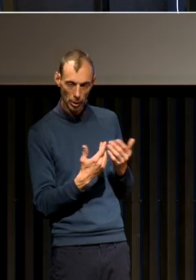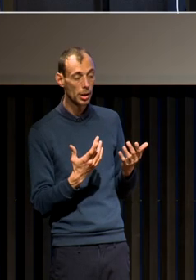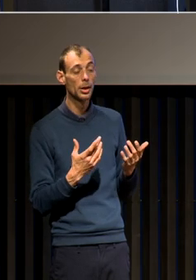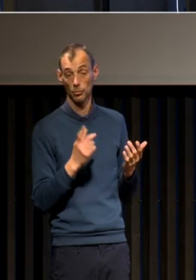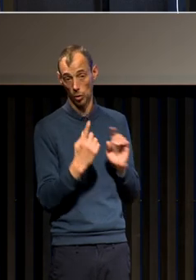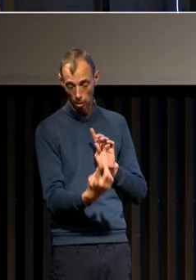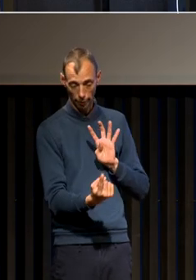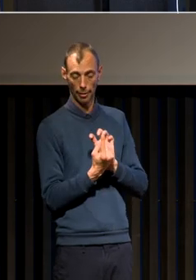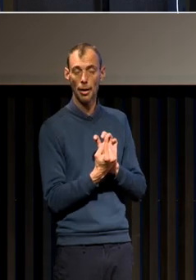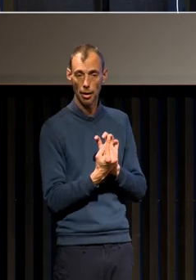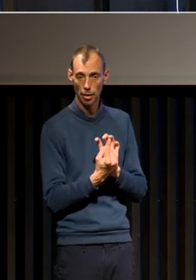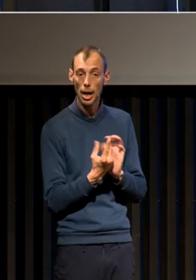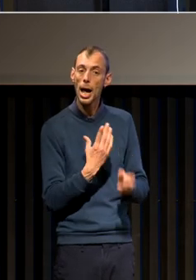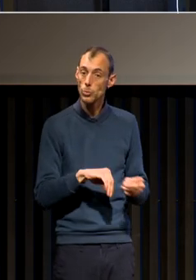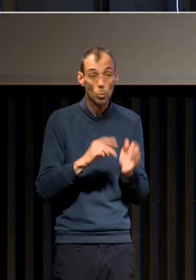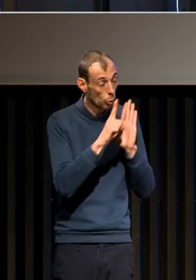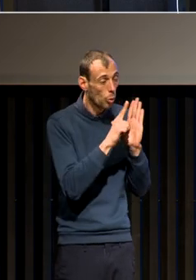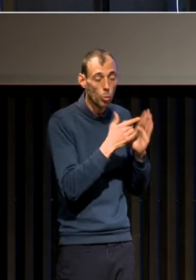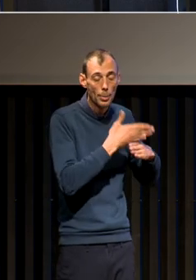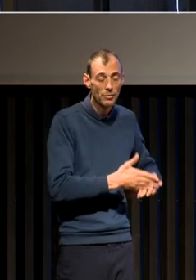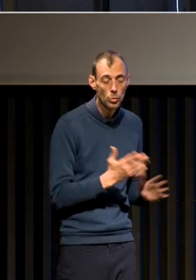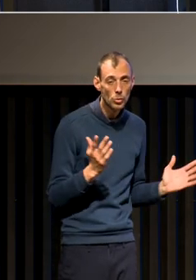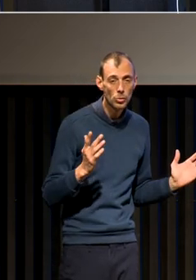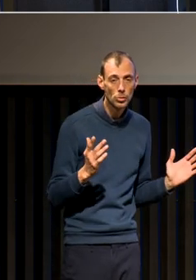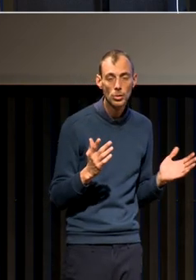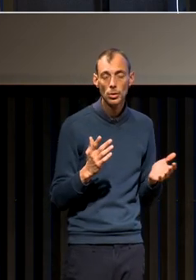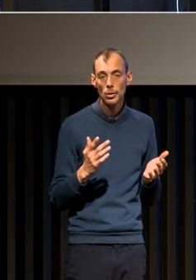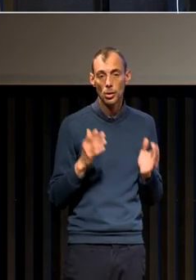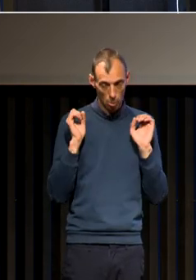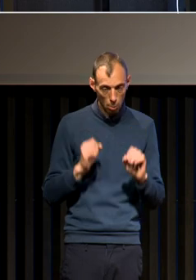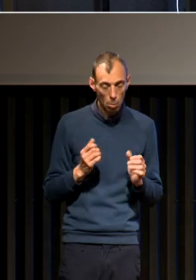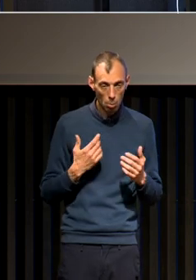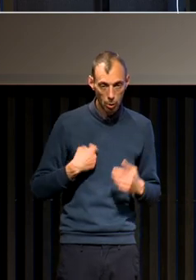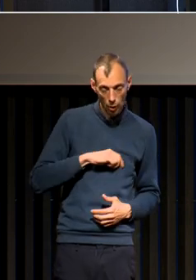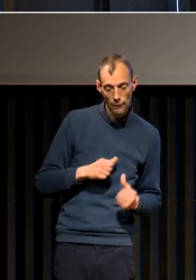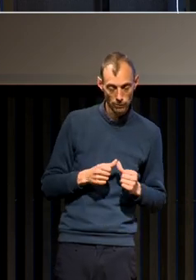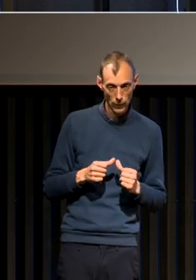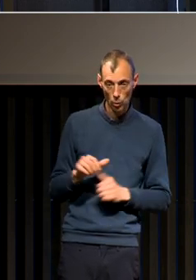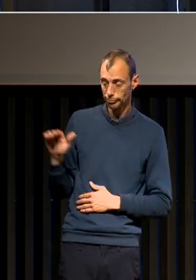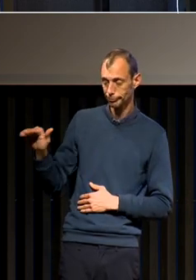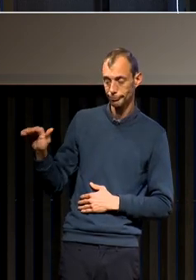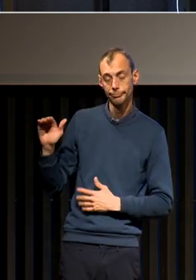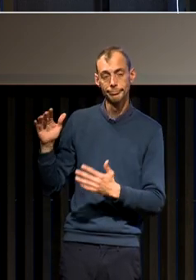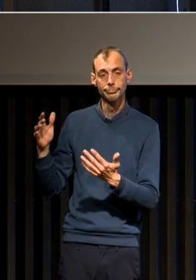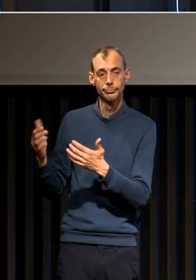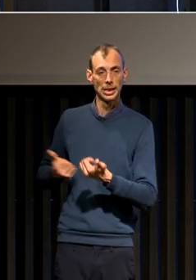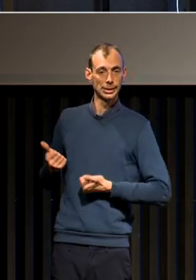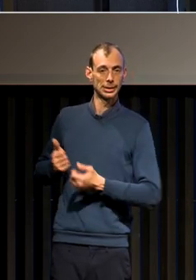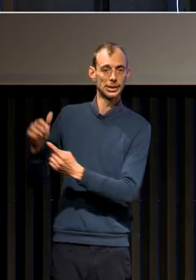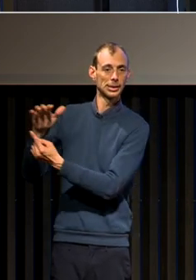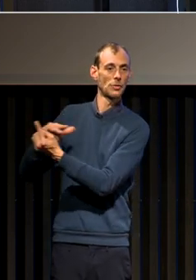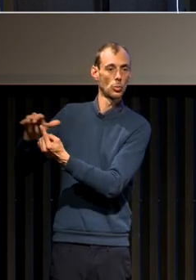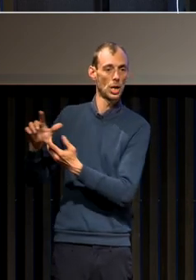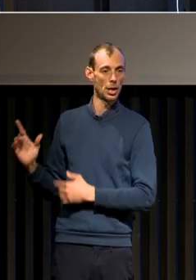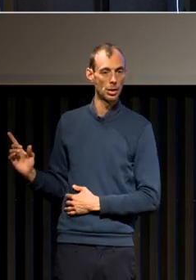par la loi, que nous fassions appel au service social. C'est-à-dire qu'on a le droit de demander une